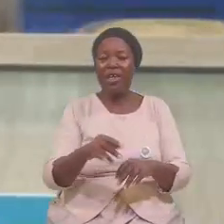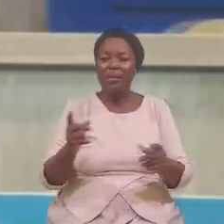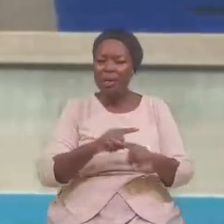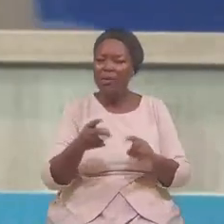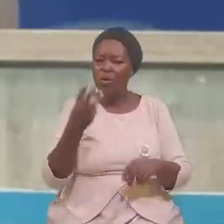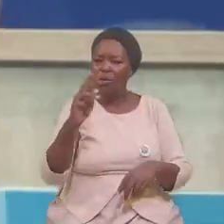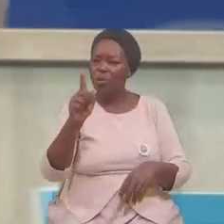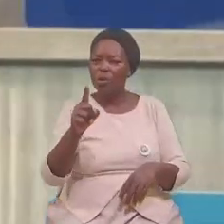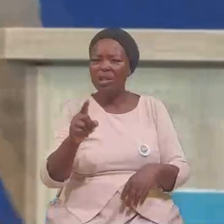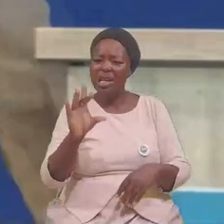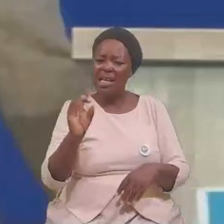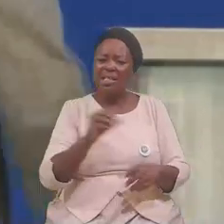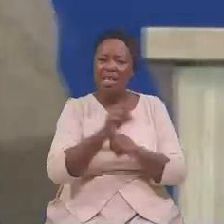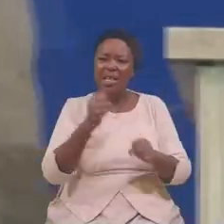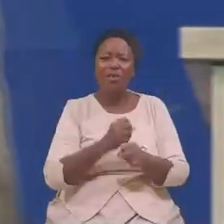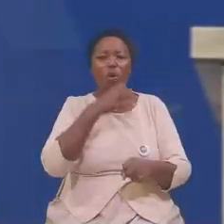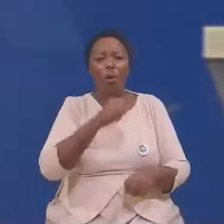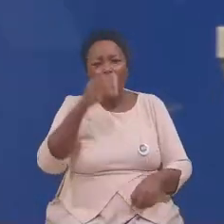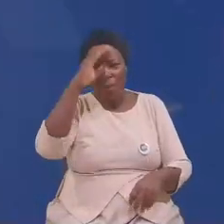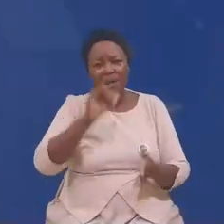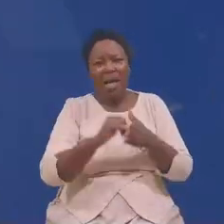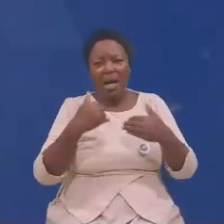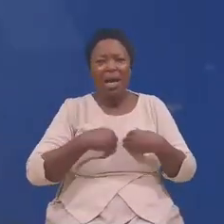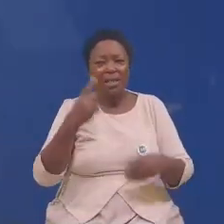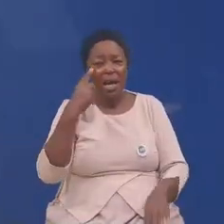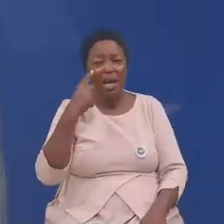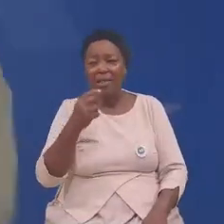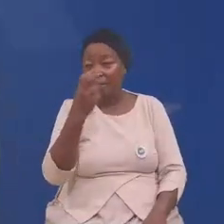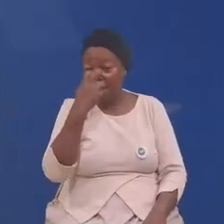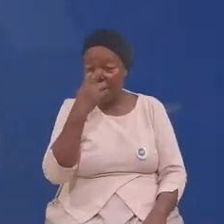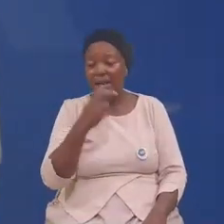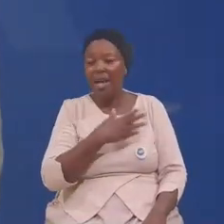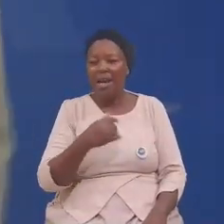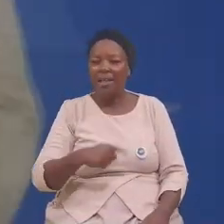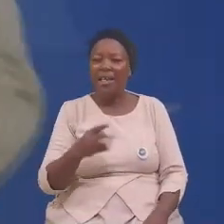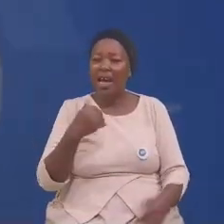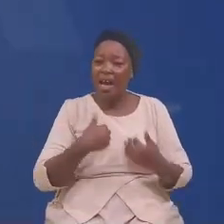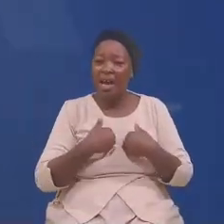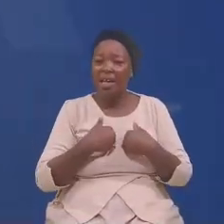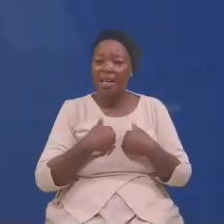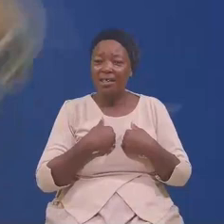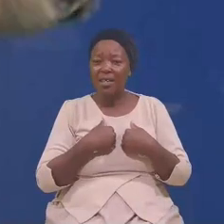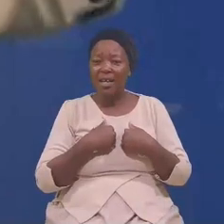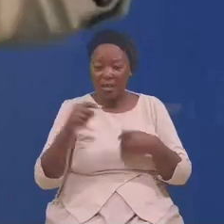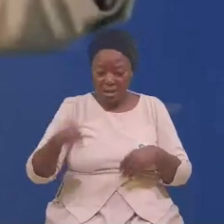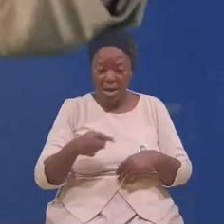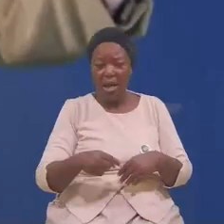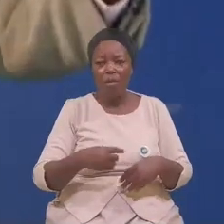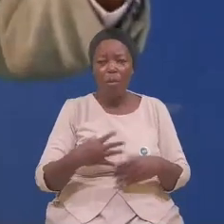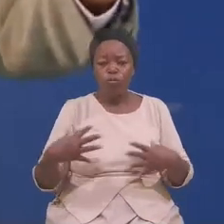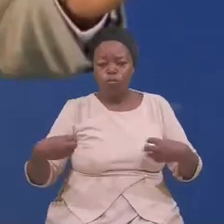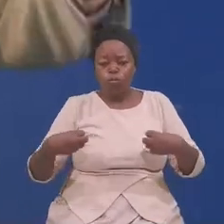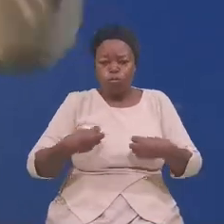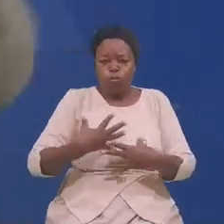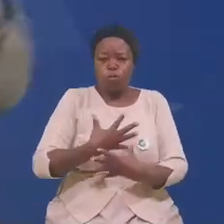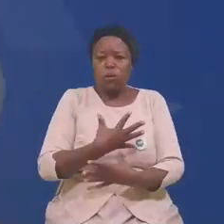de 89 ans qui avait des problèmes, des yeux aveugles, et qui avait l'éléphantiasis. Les deux pieds étaient